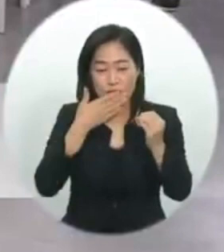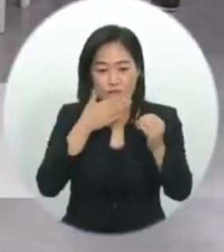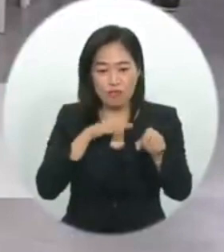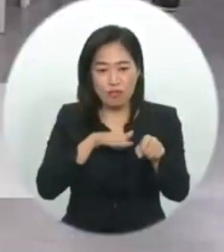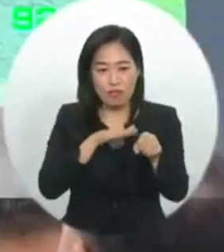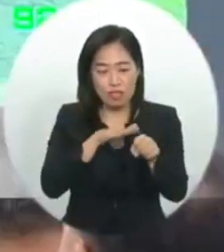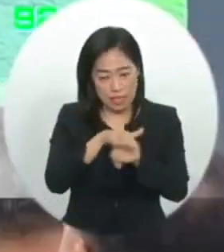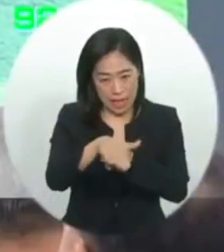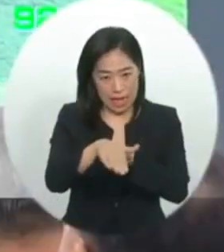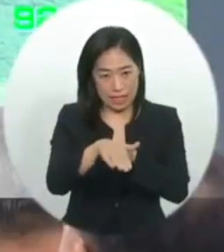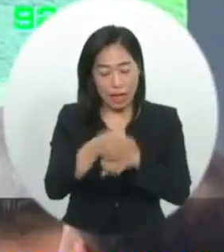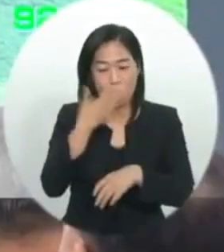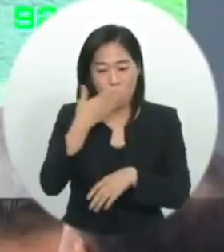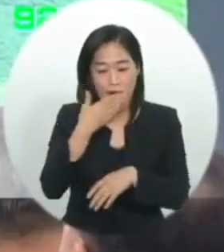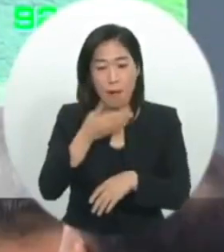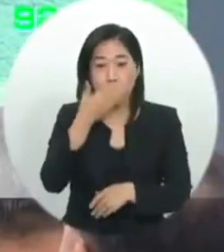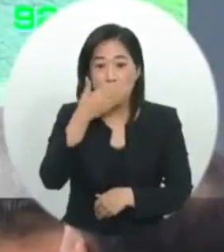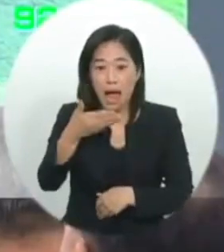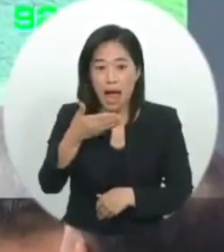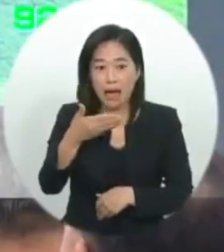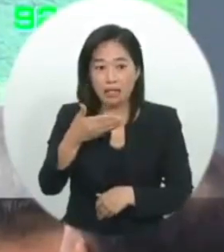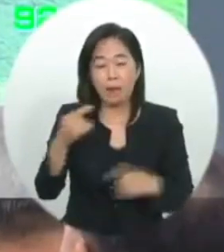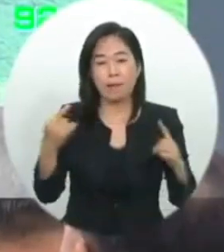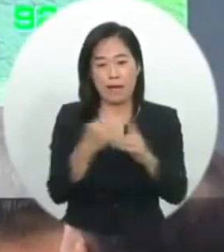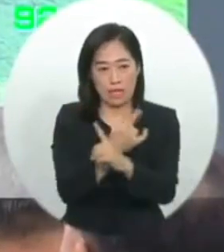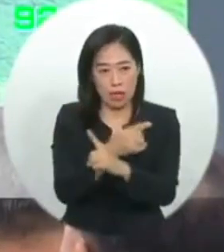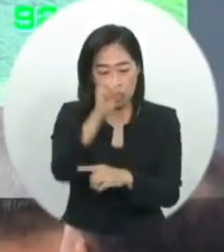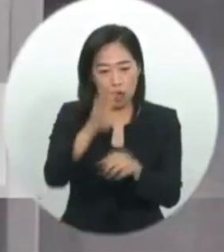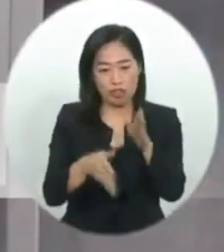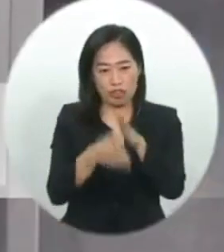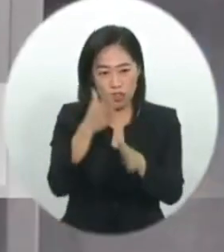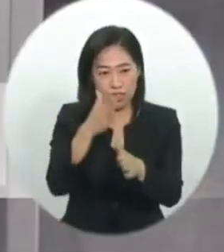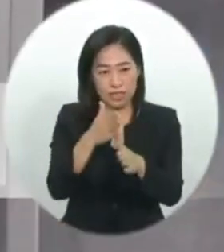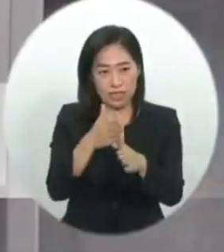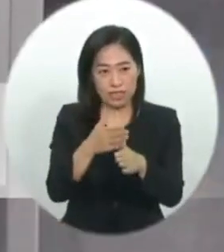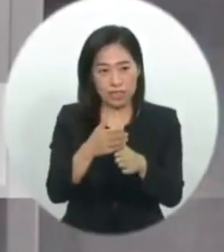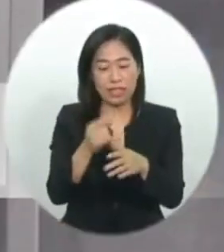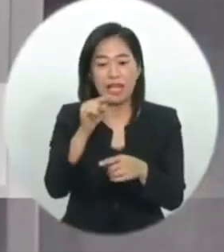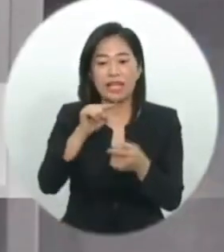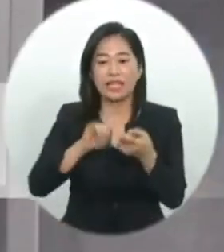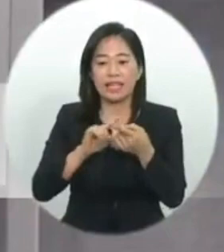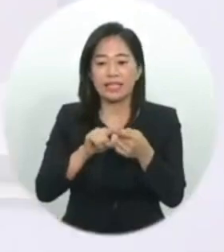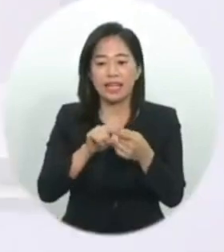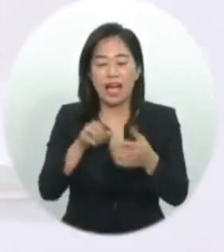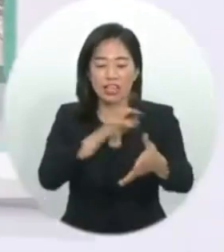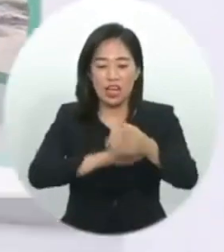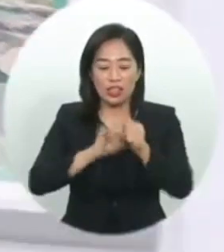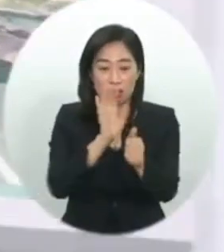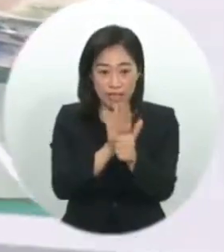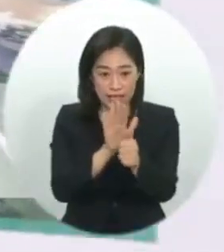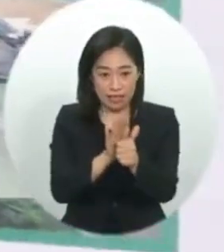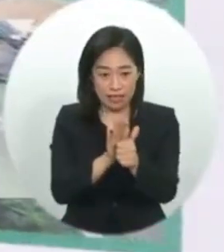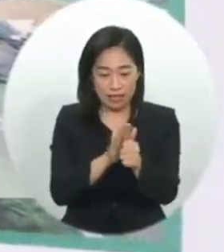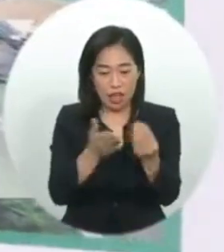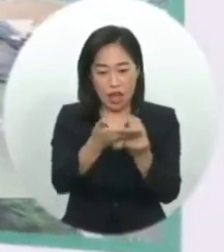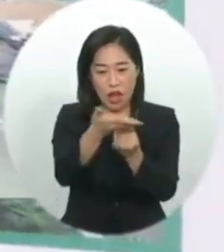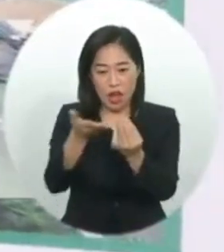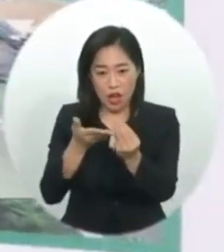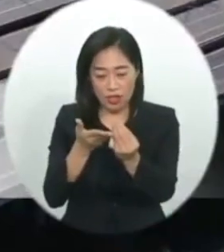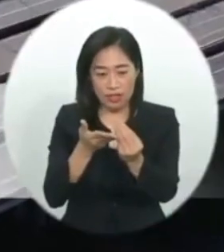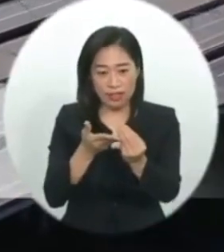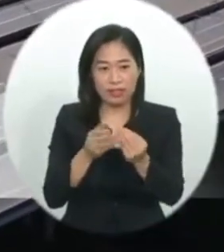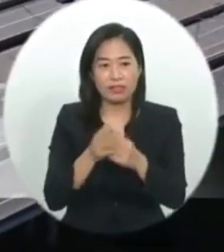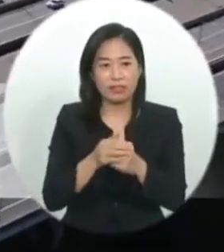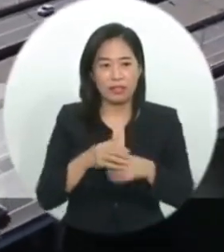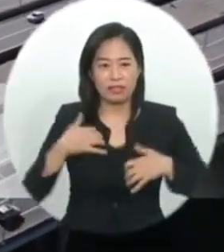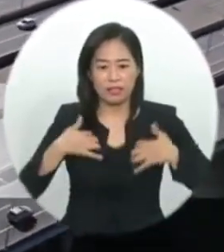수준으로 개선하겠다는 광주시의 사업 방향은 적극 지지한다면서도 구체적인 계획은 둔치의 인공적인 여가 시설을